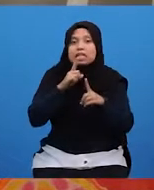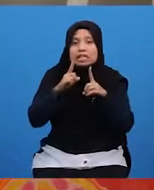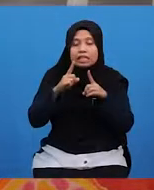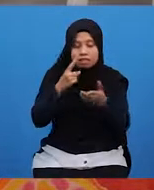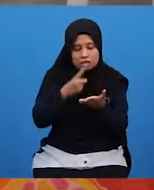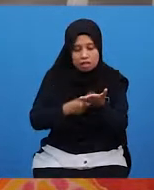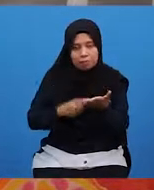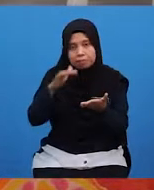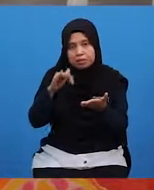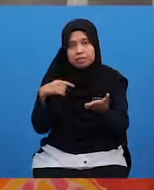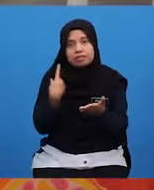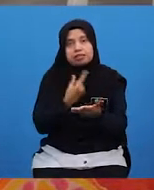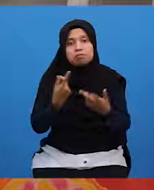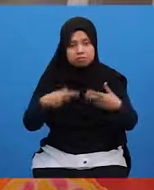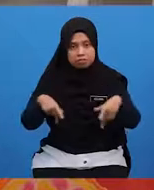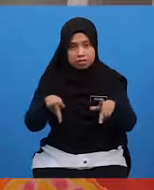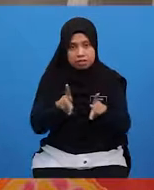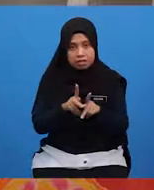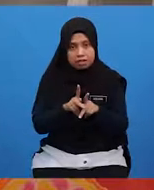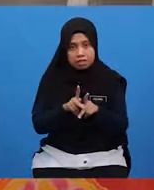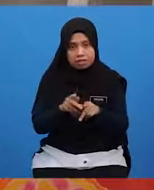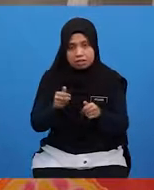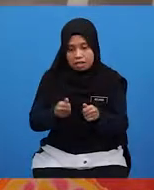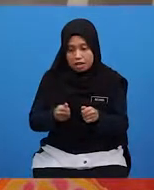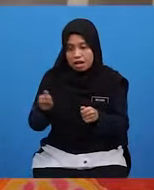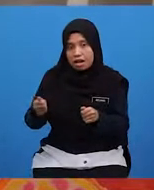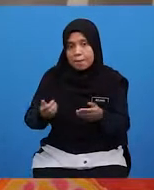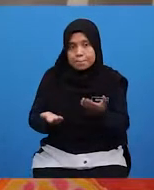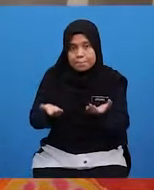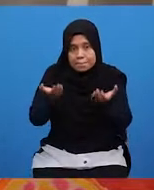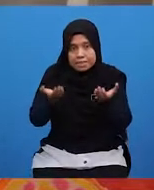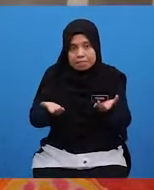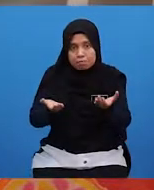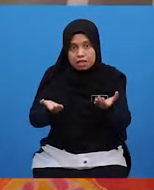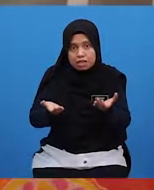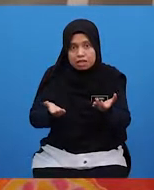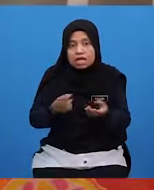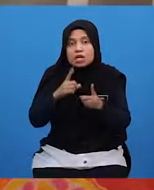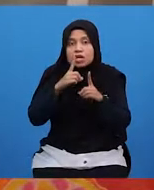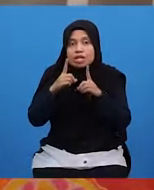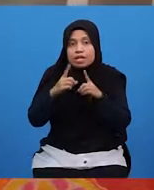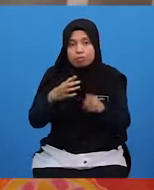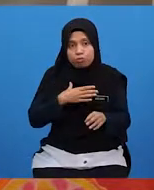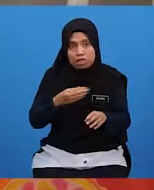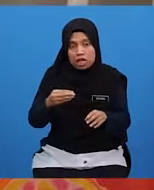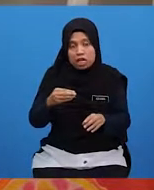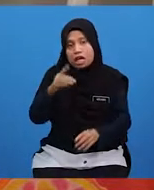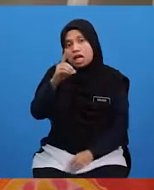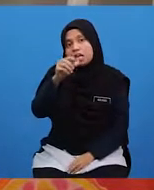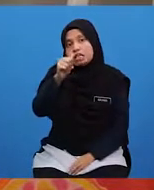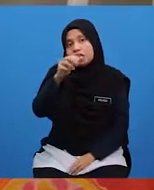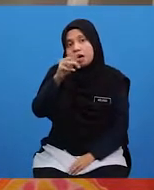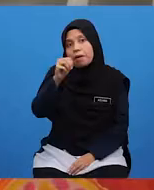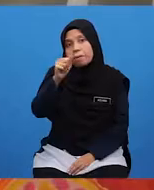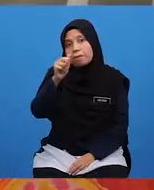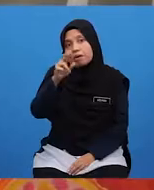kita perlukan sekarang adalah alat penimbang, lilin putih, damar dan juga